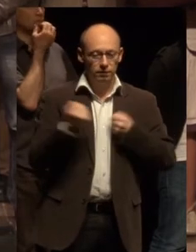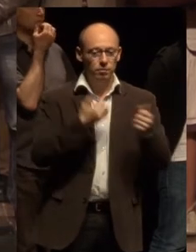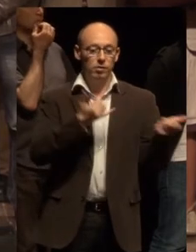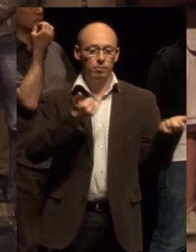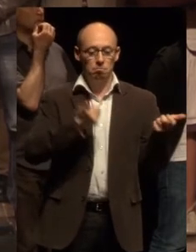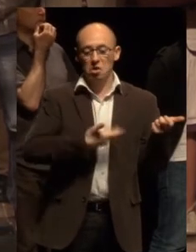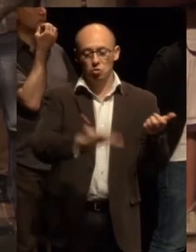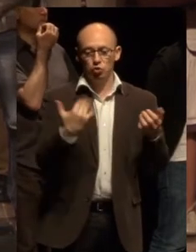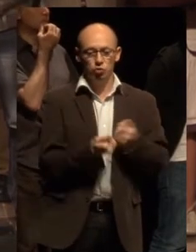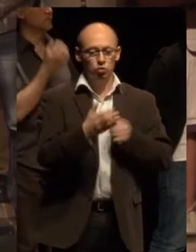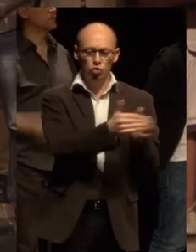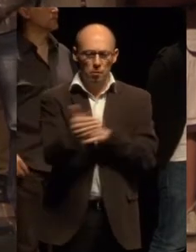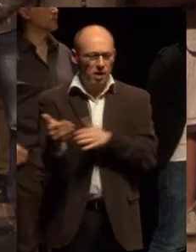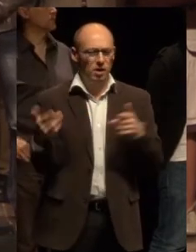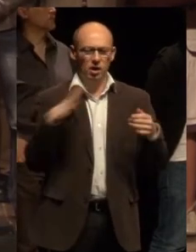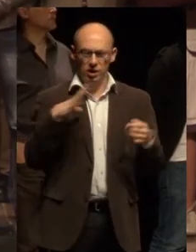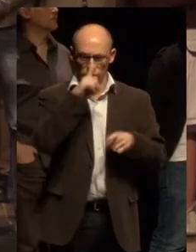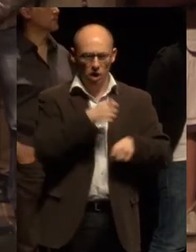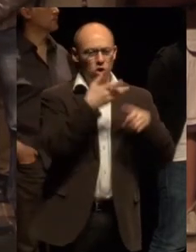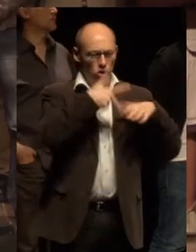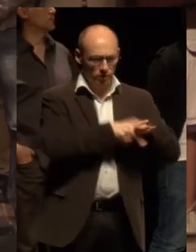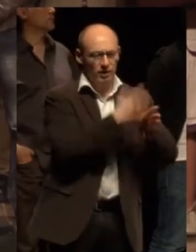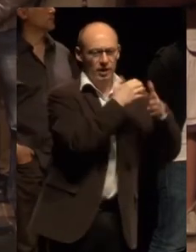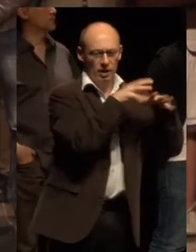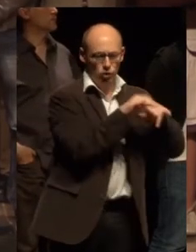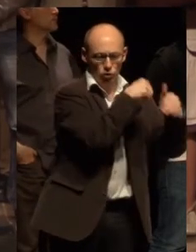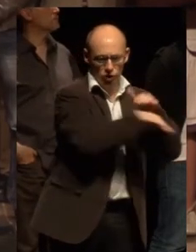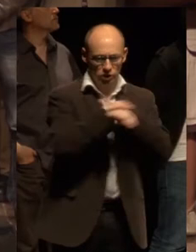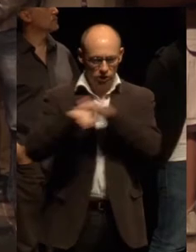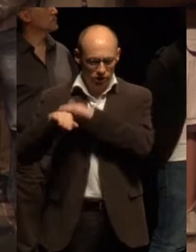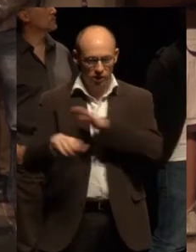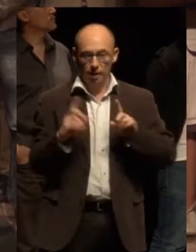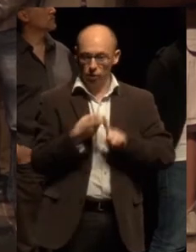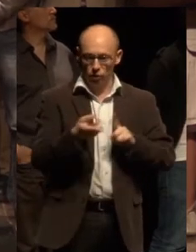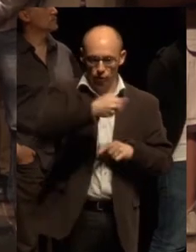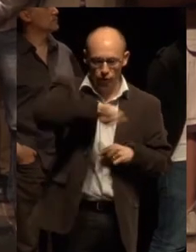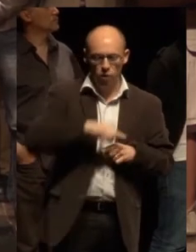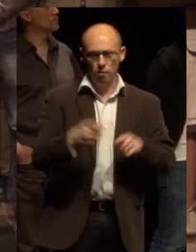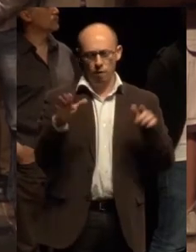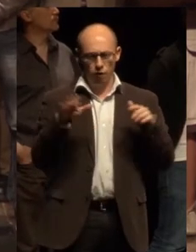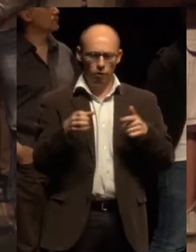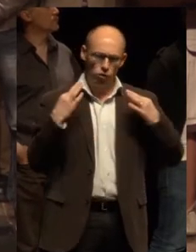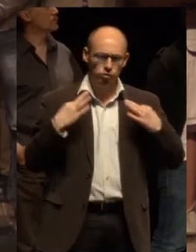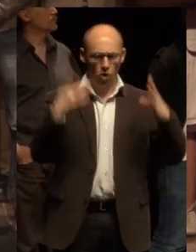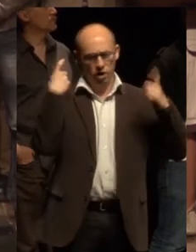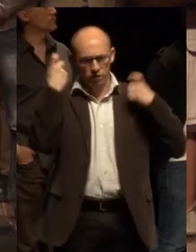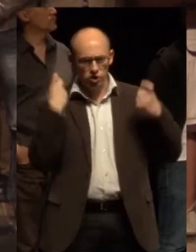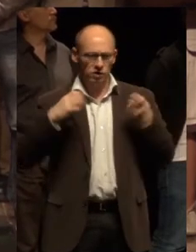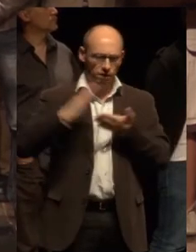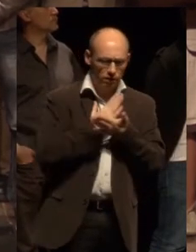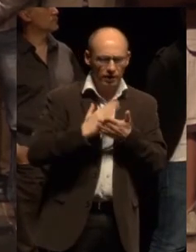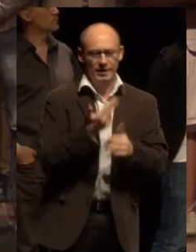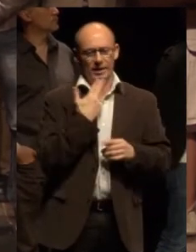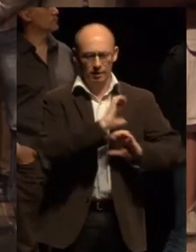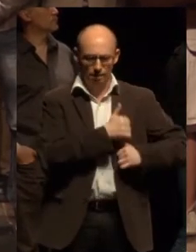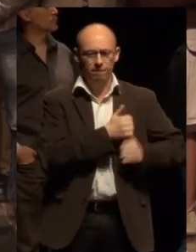tous les domaines. Je sais que certains ont déjà commencé, c'est important pour eux. Nous voulons prendre le temps de faire cela